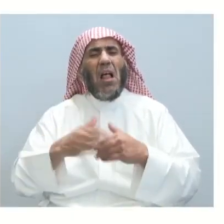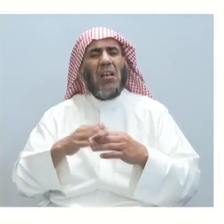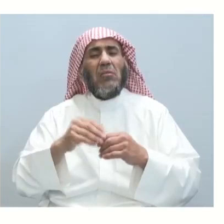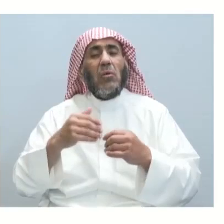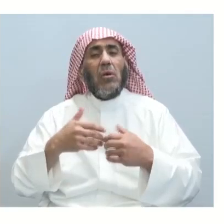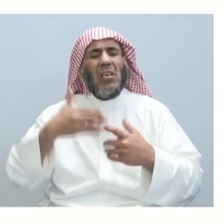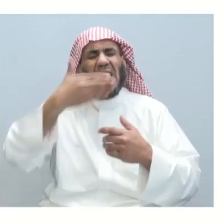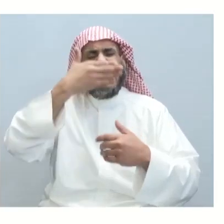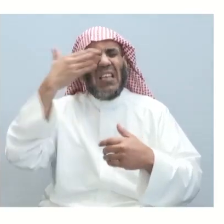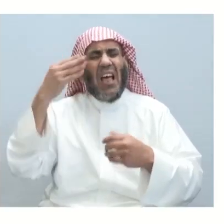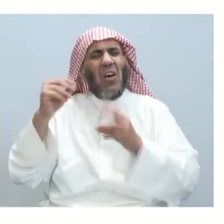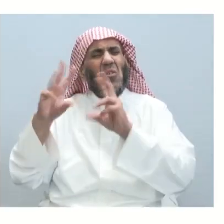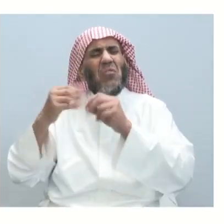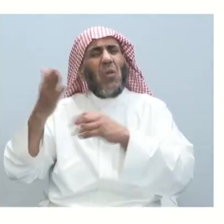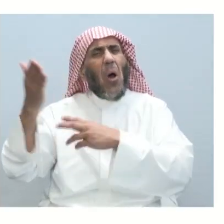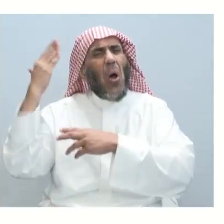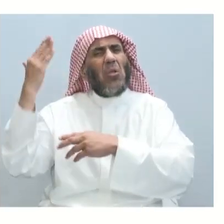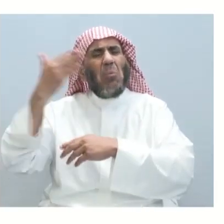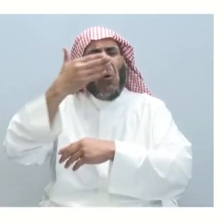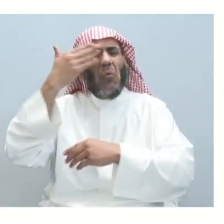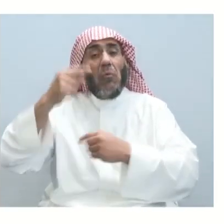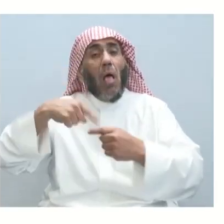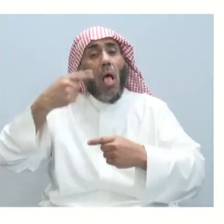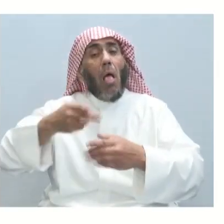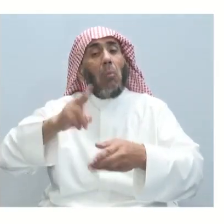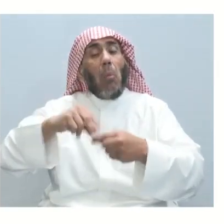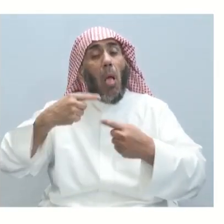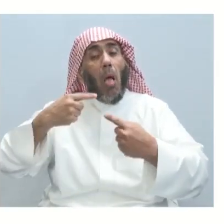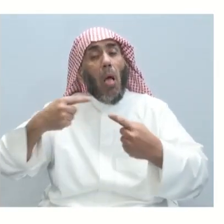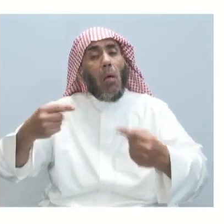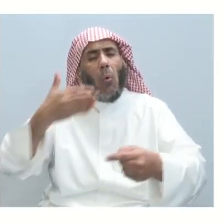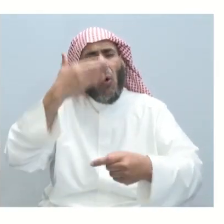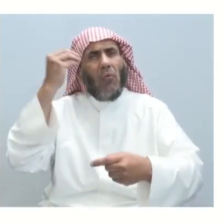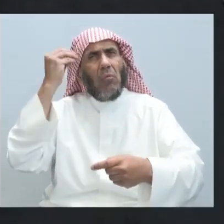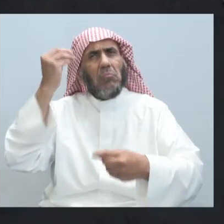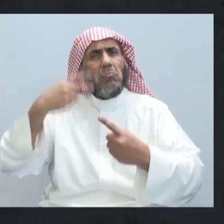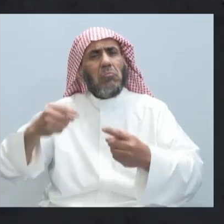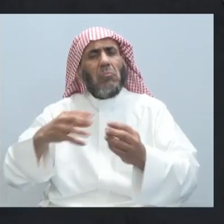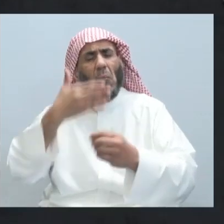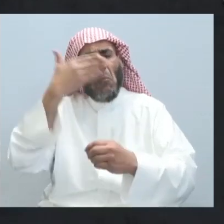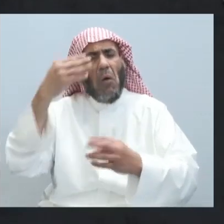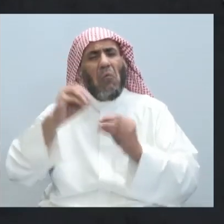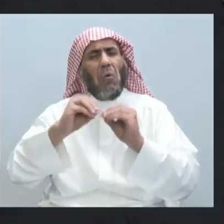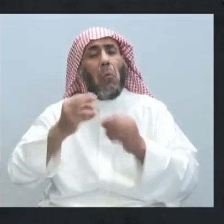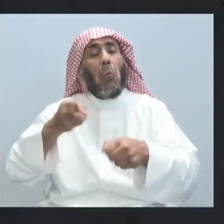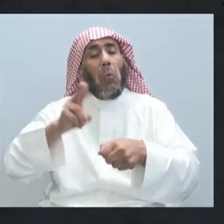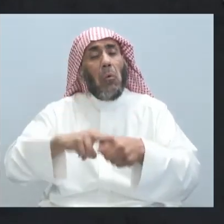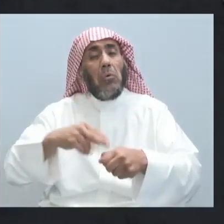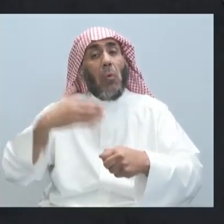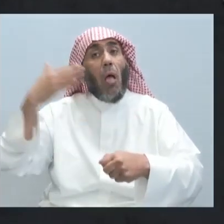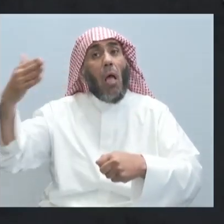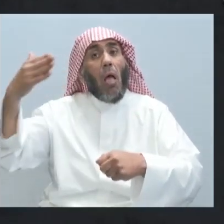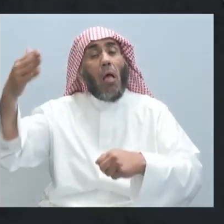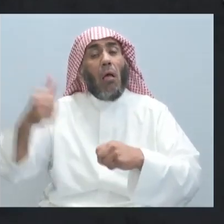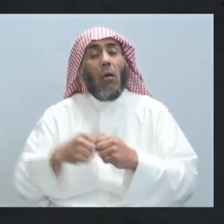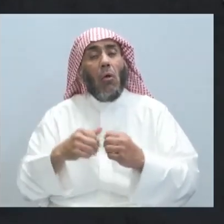استظهار خطب السابقين اصبحت اغلب الخطب التي تقال هي استظهار خ خطب محفوظه ويعيد ايضا ذكرها